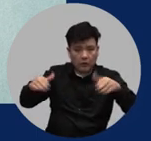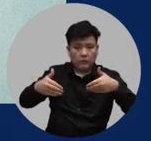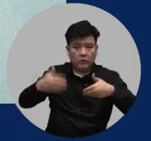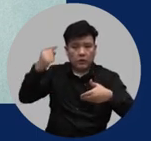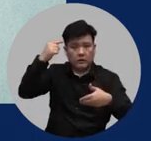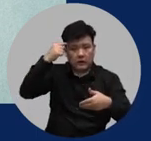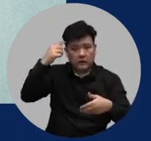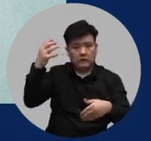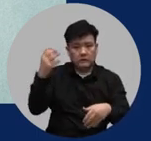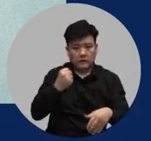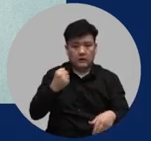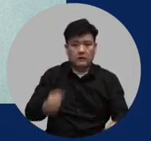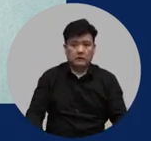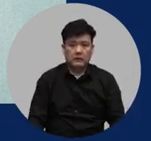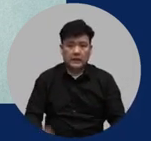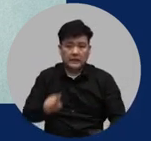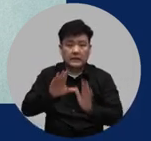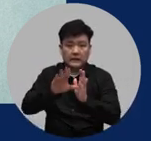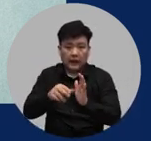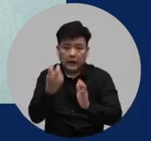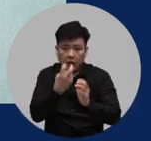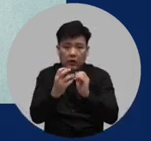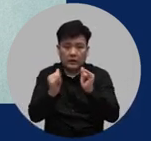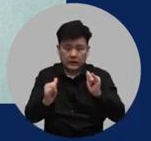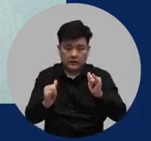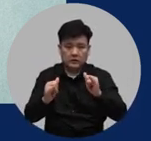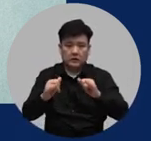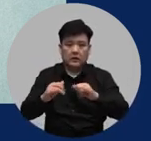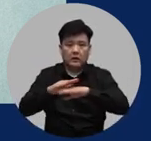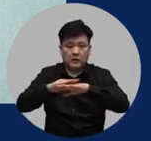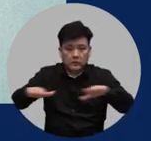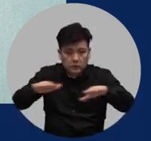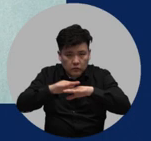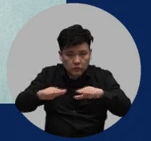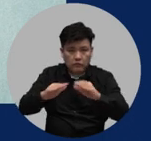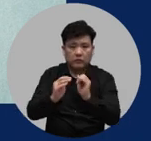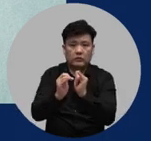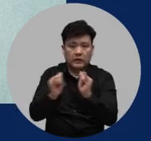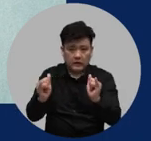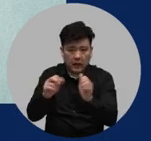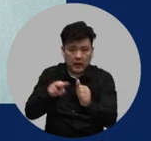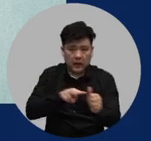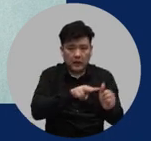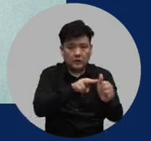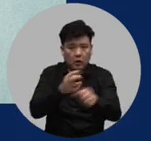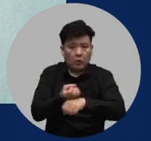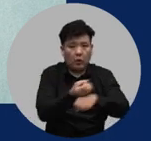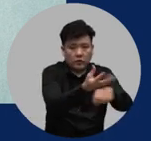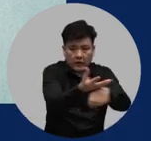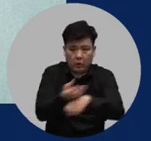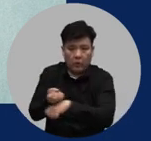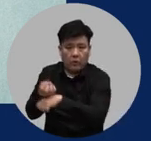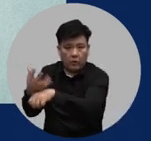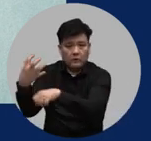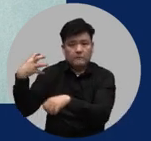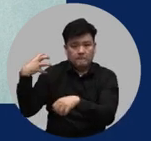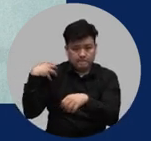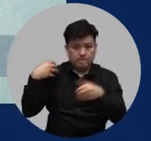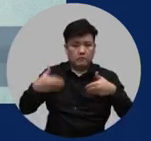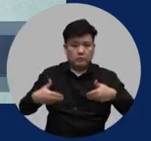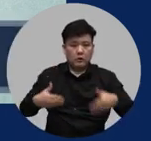인지시켜야 합니다. 이때 관리자는 공정한 중재자이자 정보 제공자로서의 역할에 충실해야